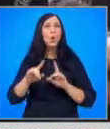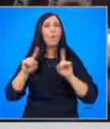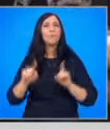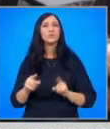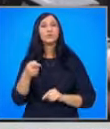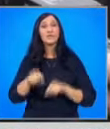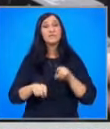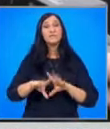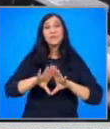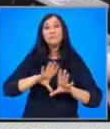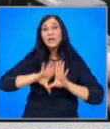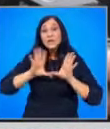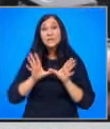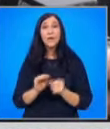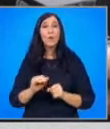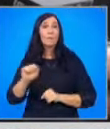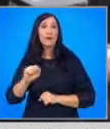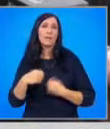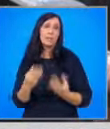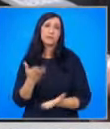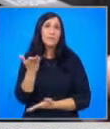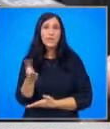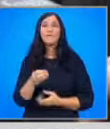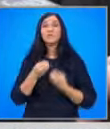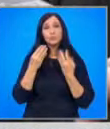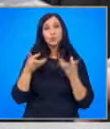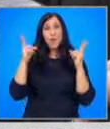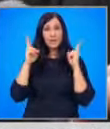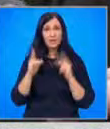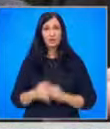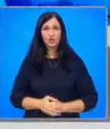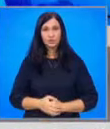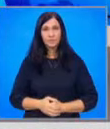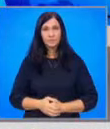зависи изцяло от партиите. Аз съм дал на тях възможността да решат.